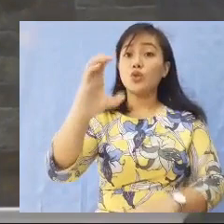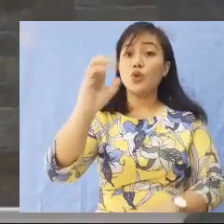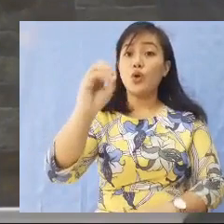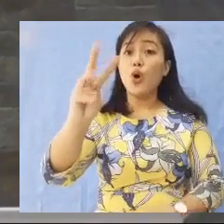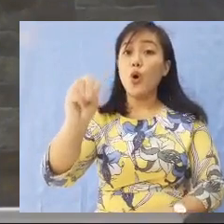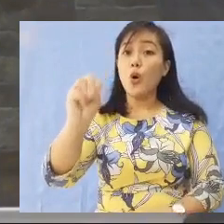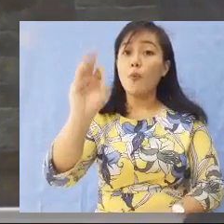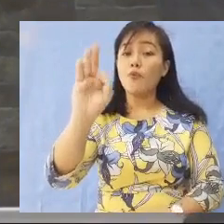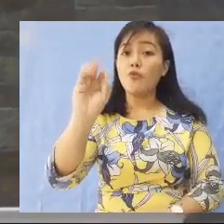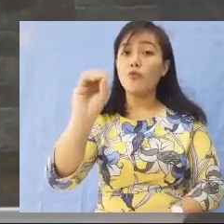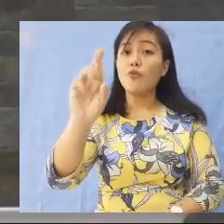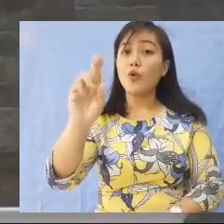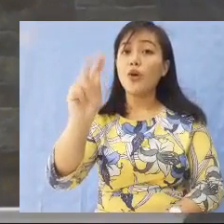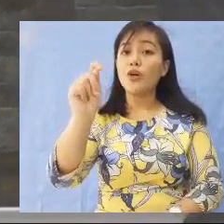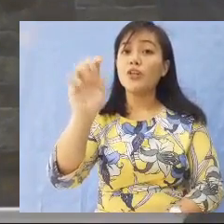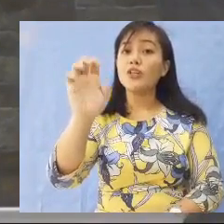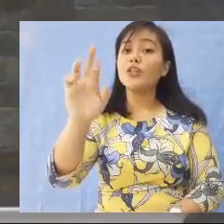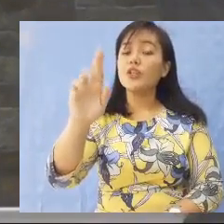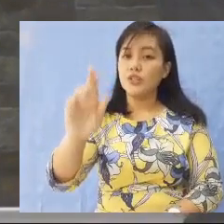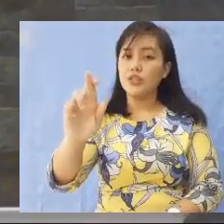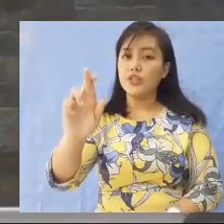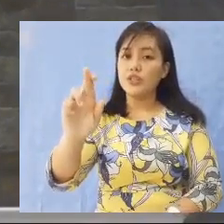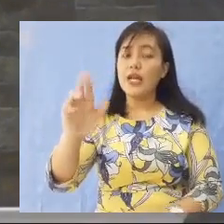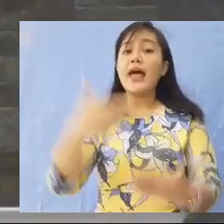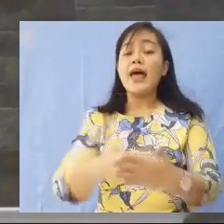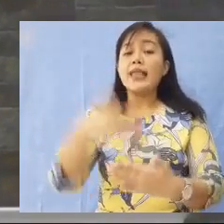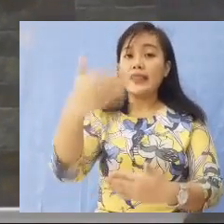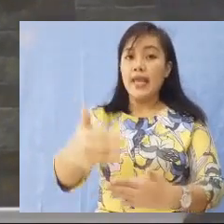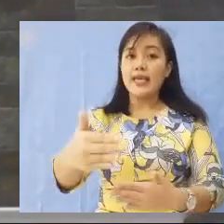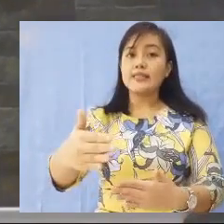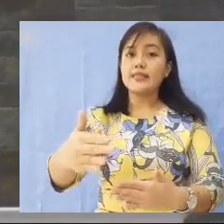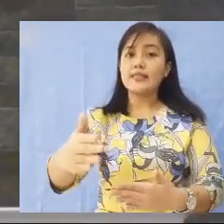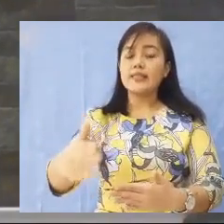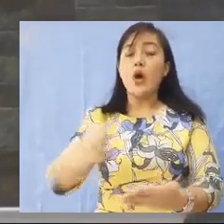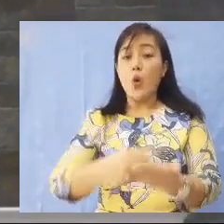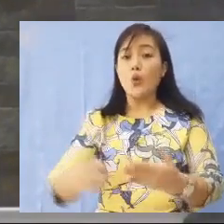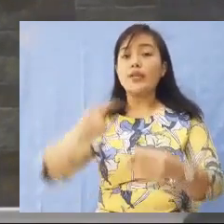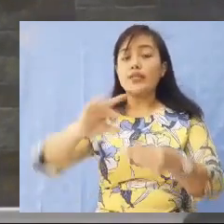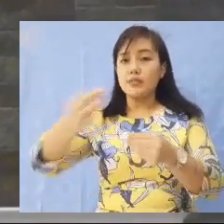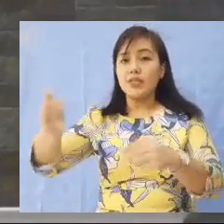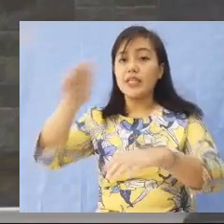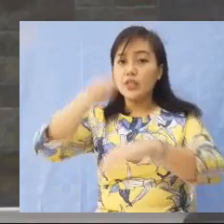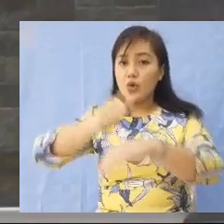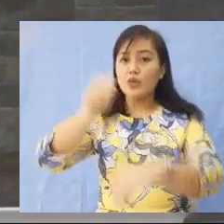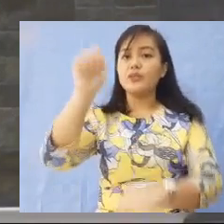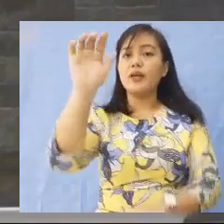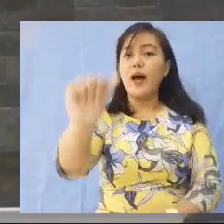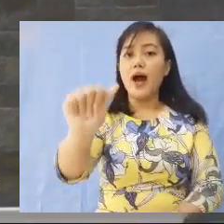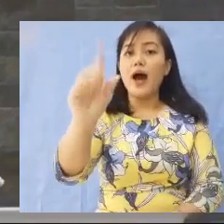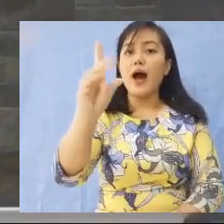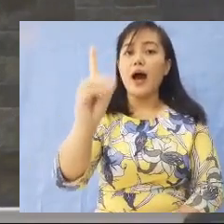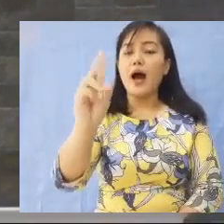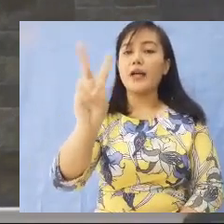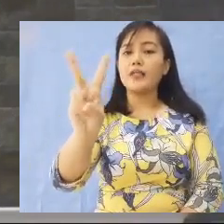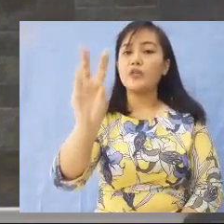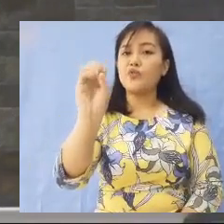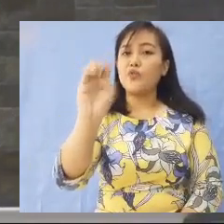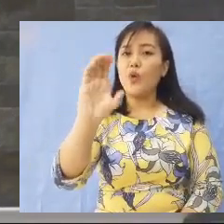sa pinakakilala na termino na ginagamit natin pagdating sa advocate ay